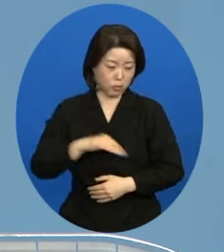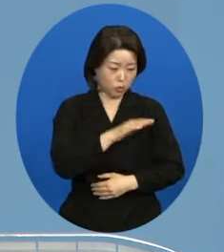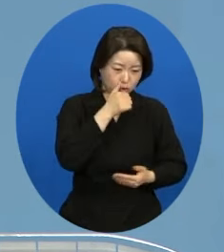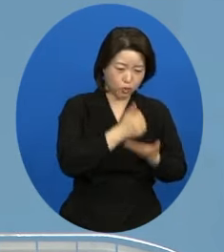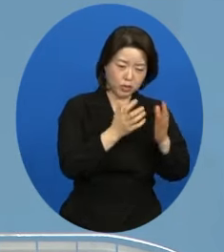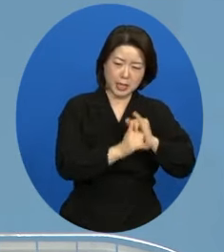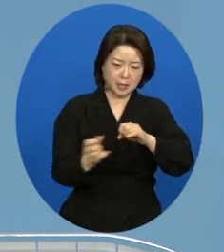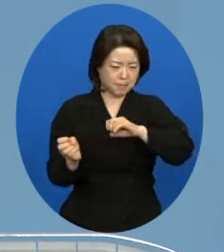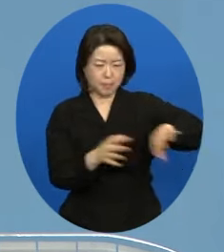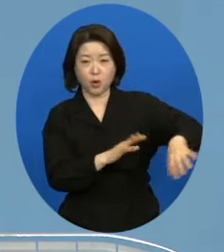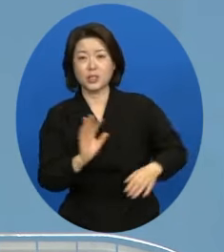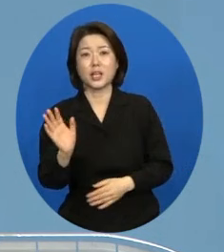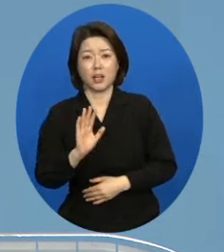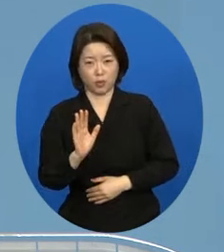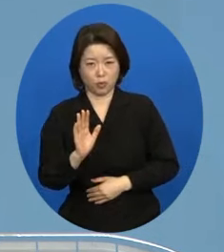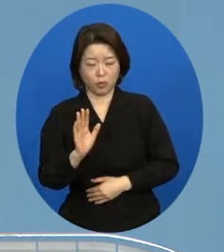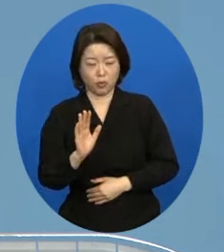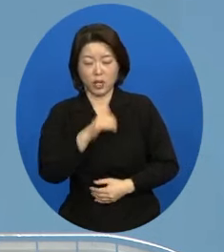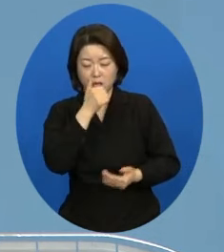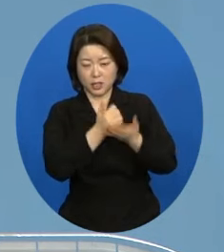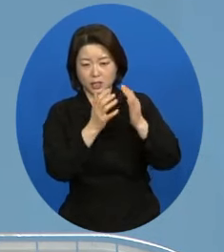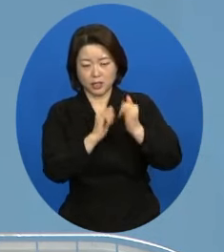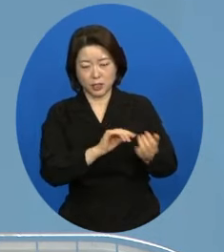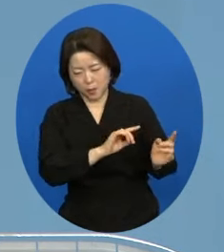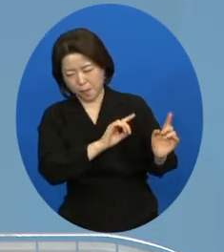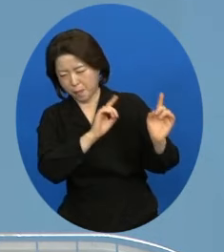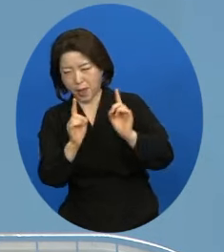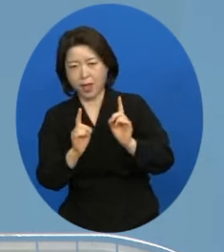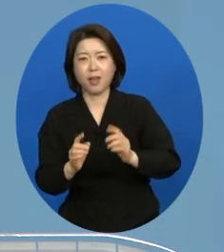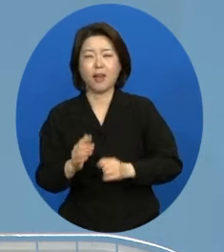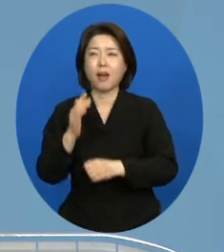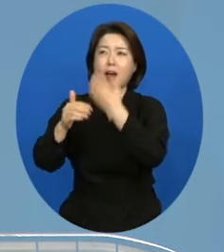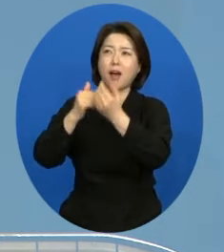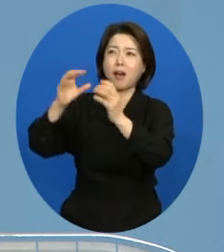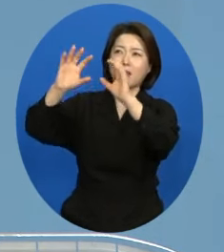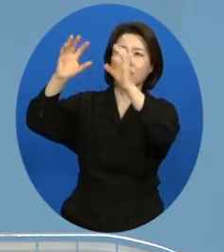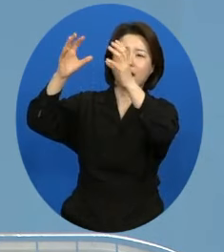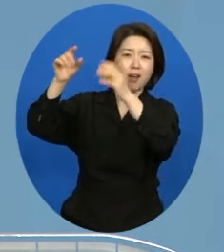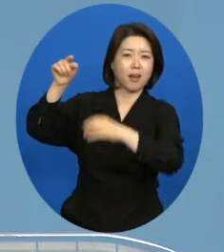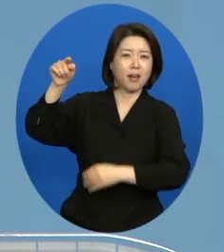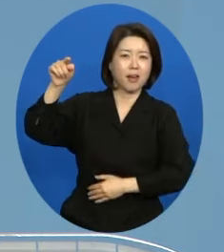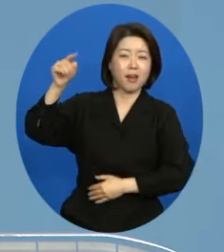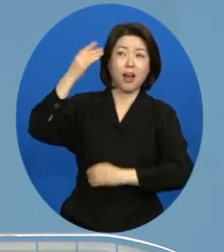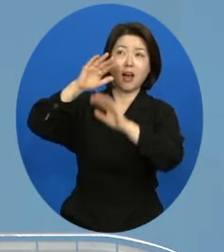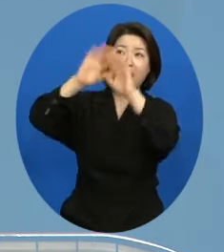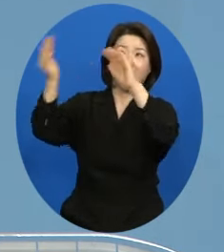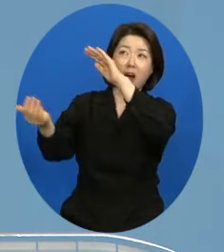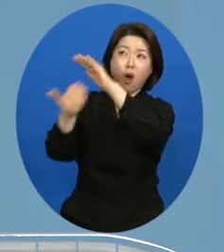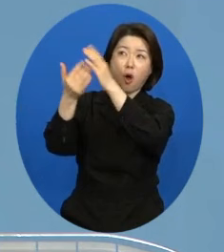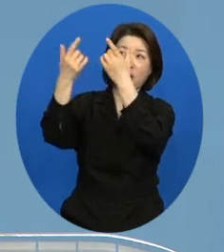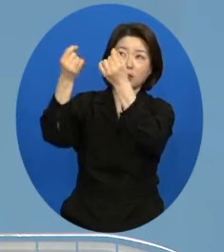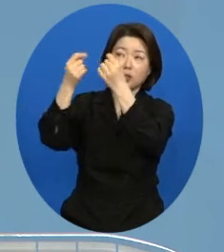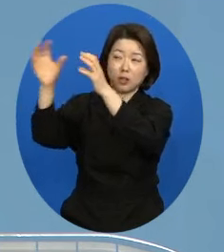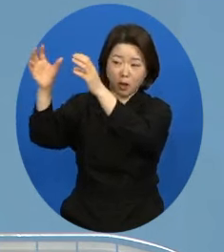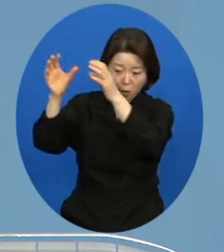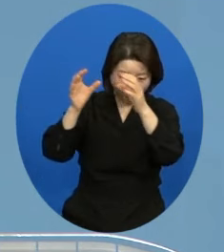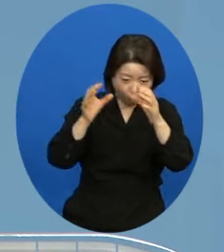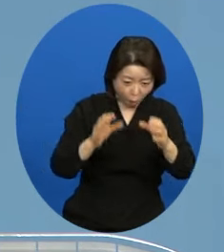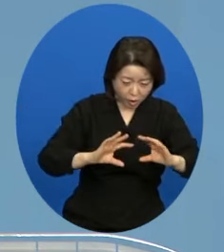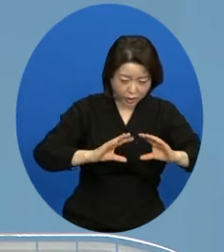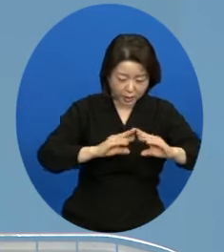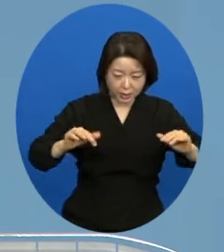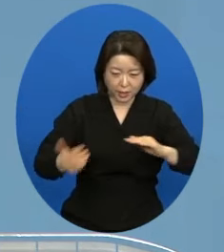아니하시고 그 죄인을 회복시키소서 하나님의 나라가 하늘에서 이루어진 것처럼이 땅에서도 이루어질 수